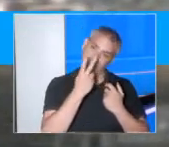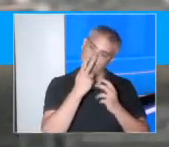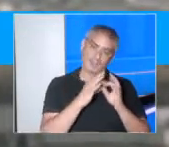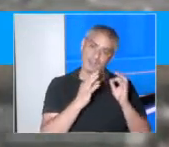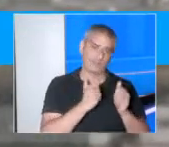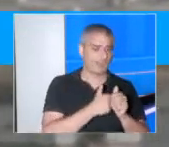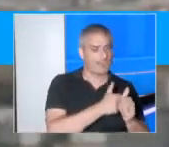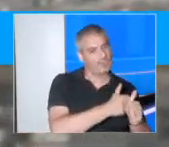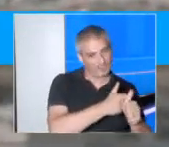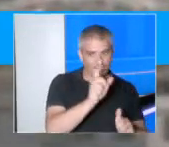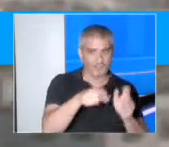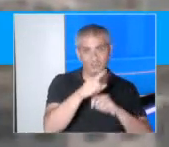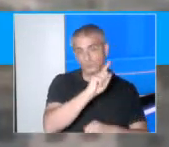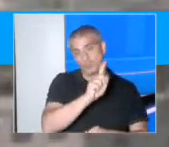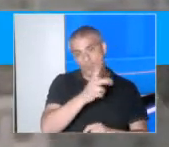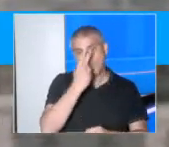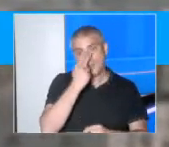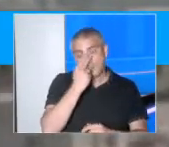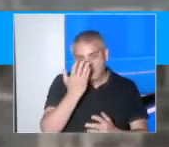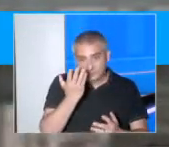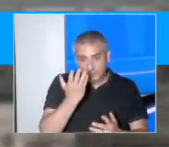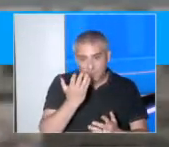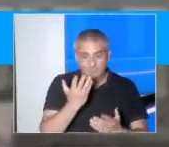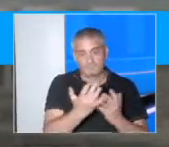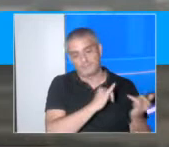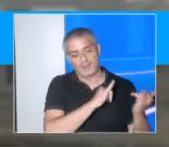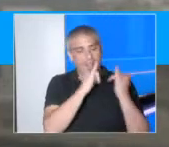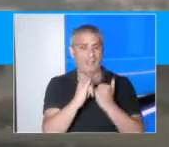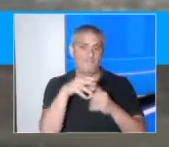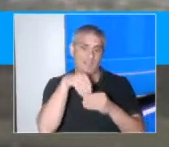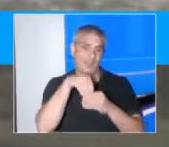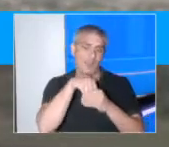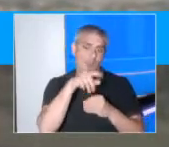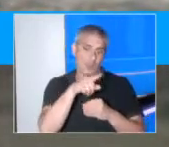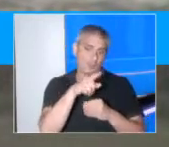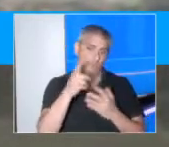להתחיל לחזר אחרי הקולות האלה, אולי לנסות להביא את הקולות